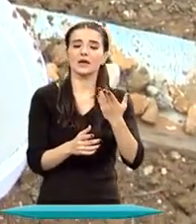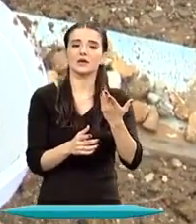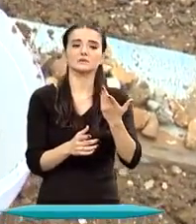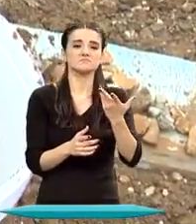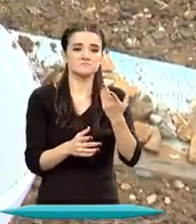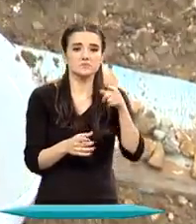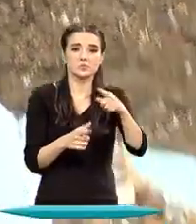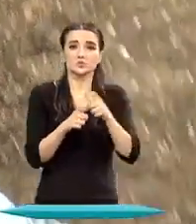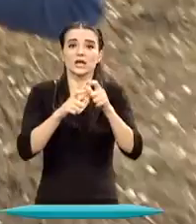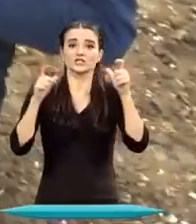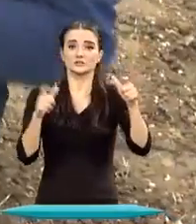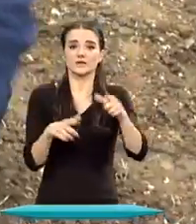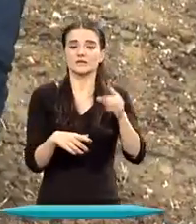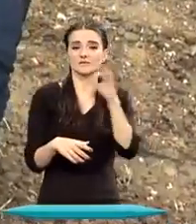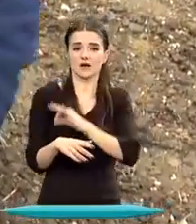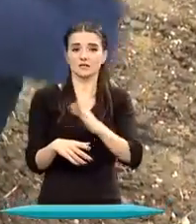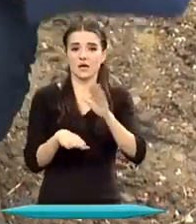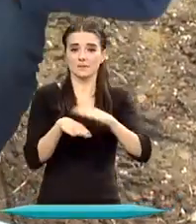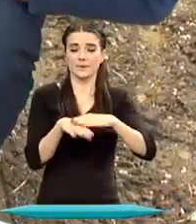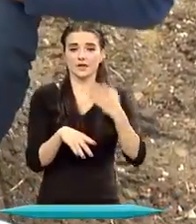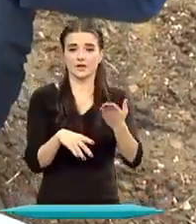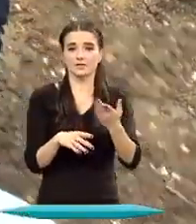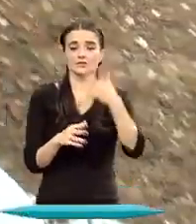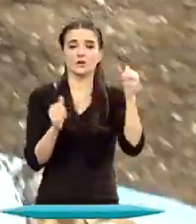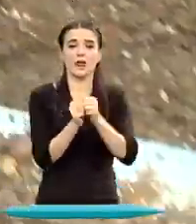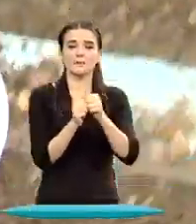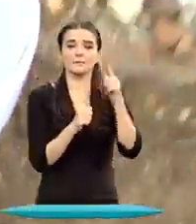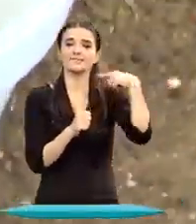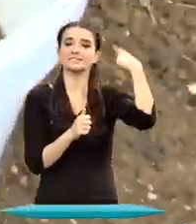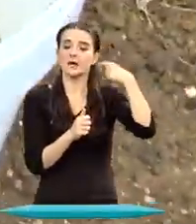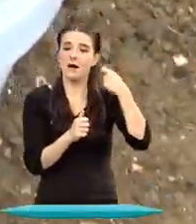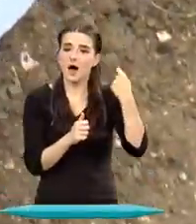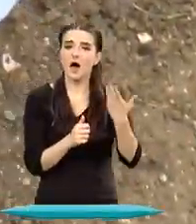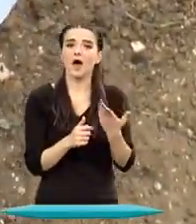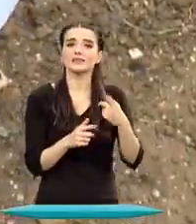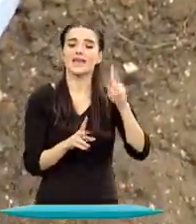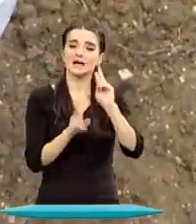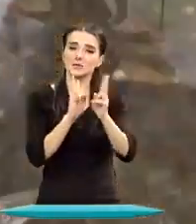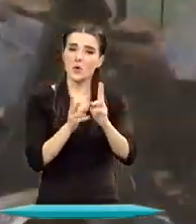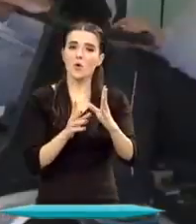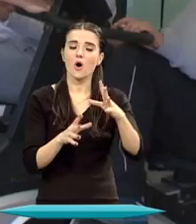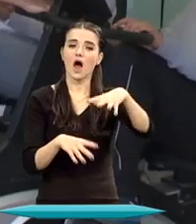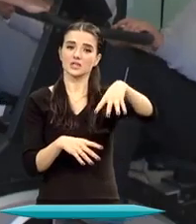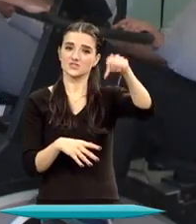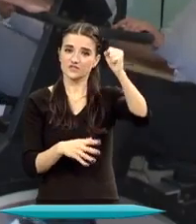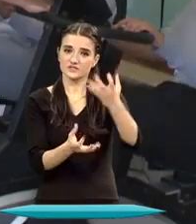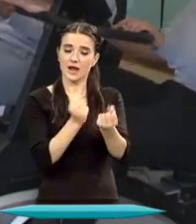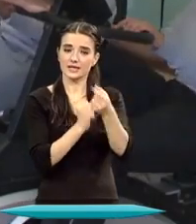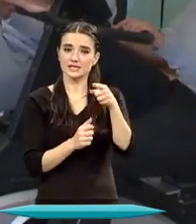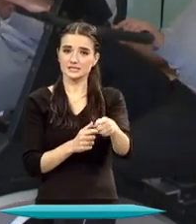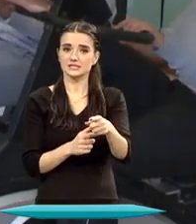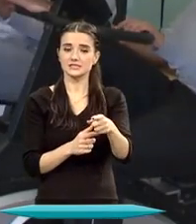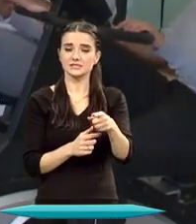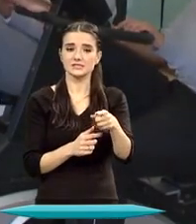becerilerini geliştirebilmesini sağlamayı, bununla beraber bir sinema, tiyatro, alışveriş merkezi ailelerimizin en büyük